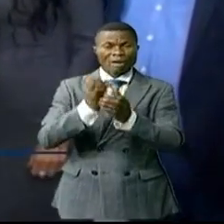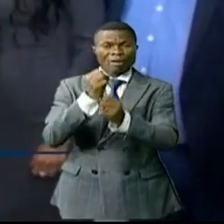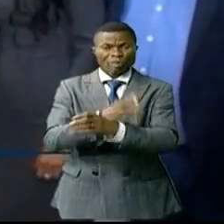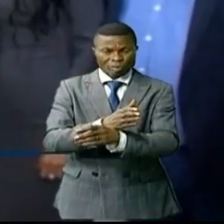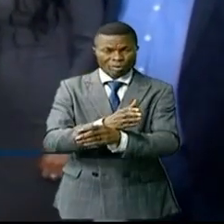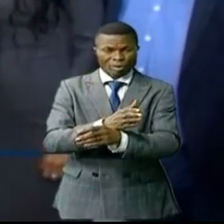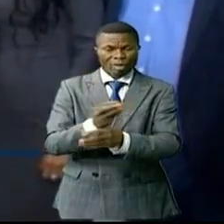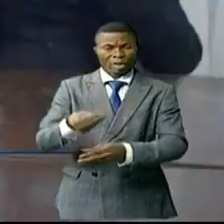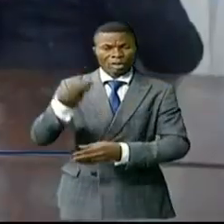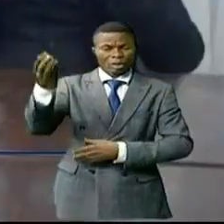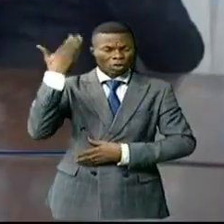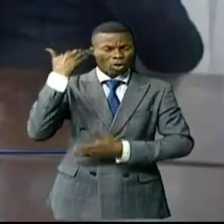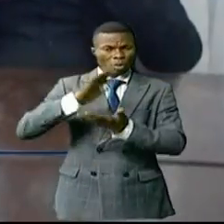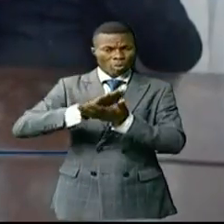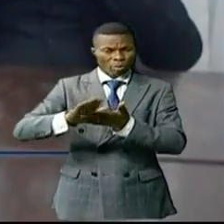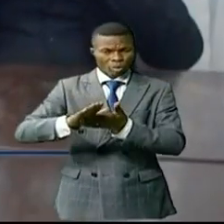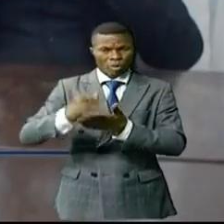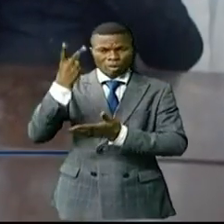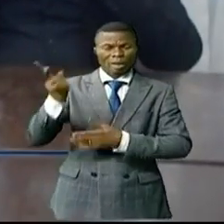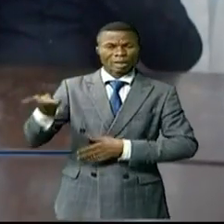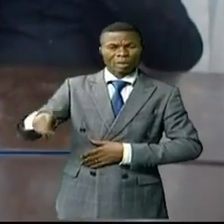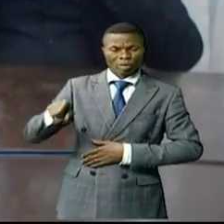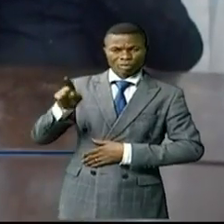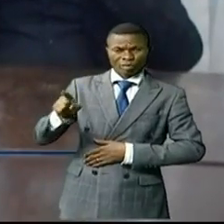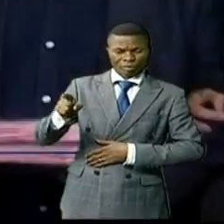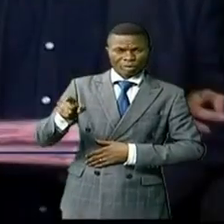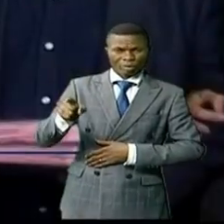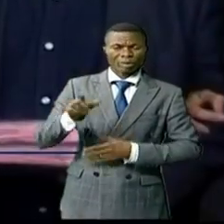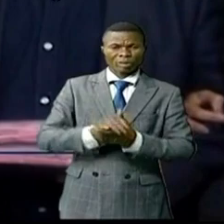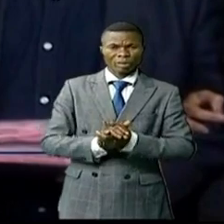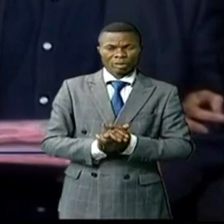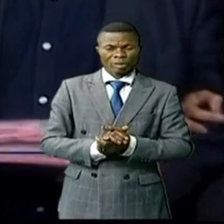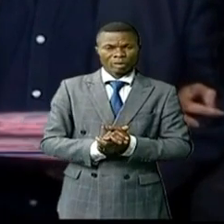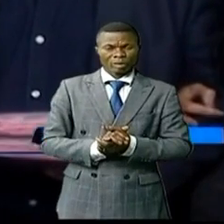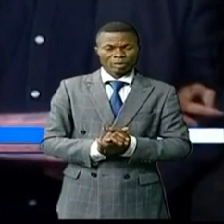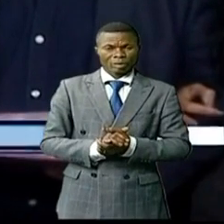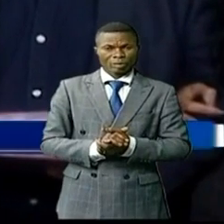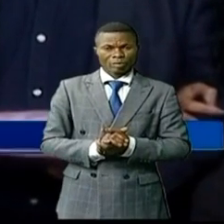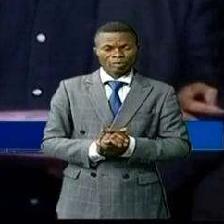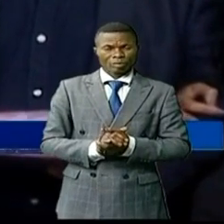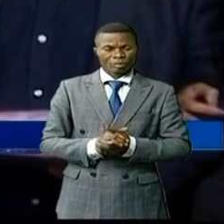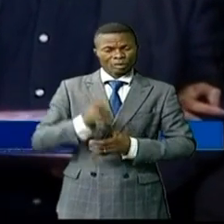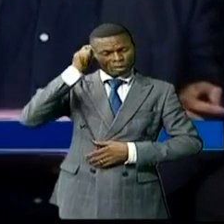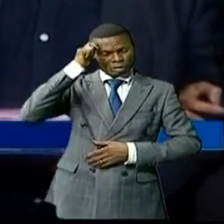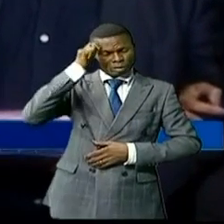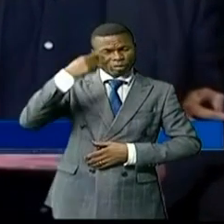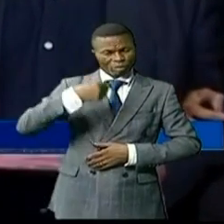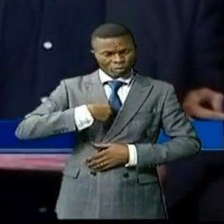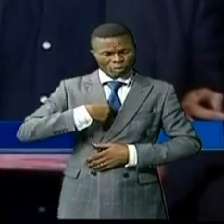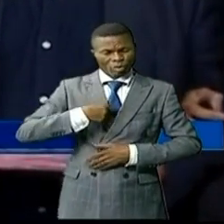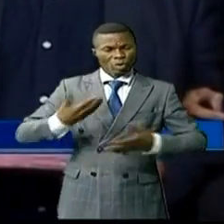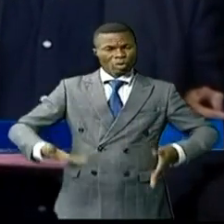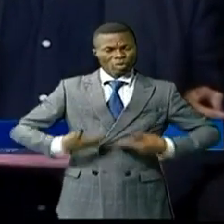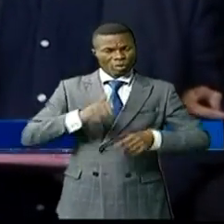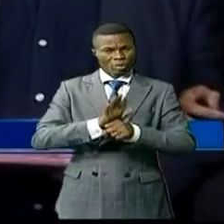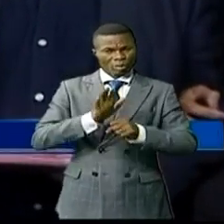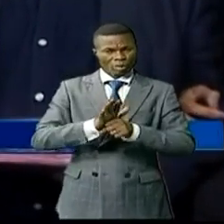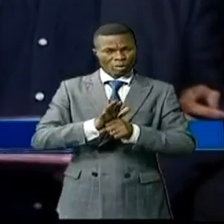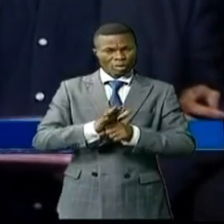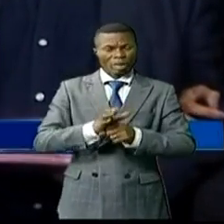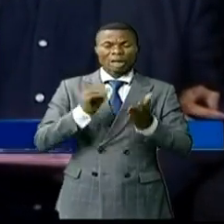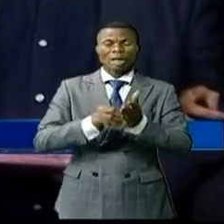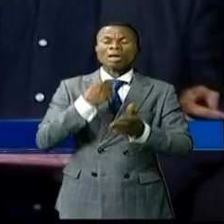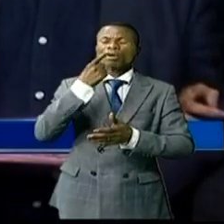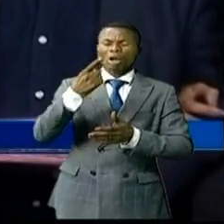à offrir de l'eau potable salibre à tous les Congolais. Ça me fait souvenir heureux et je pourrais encore le dire